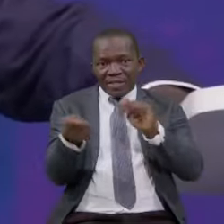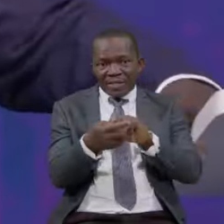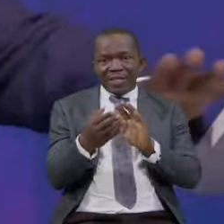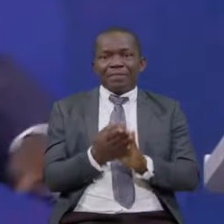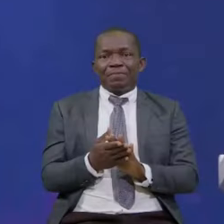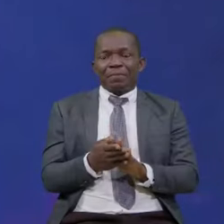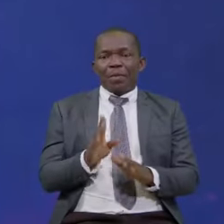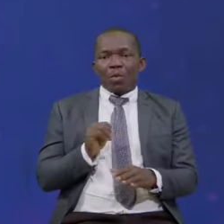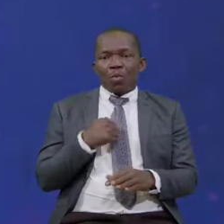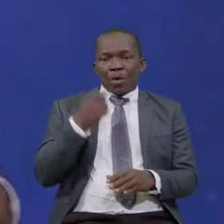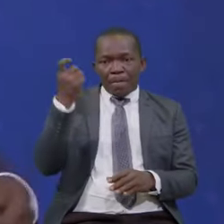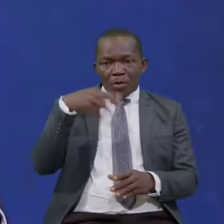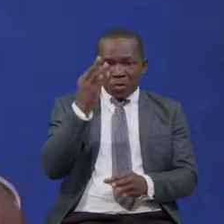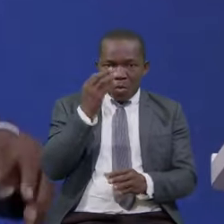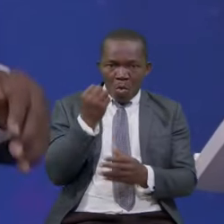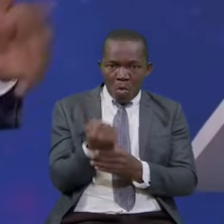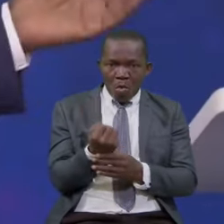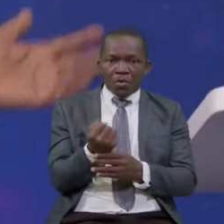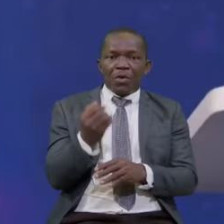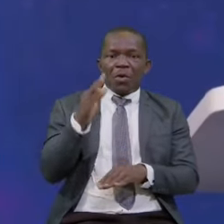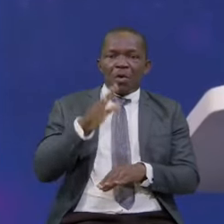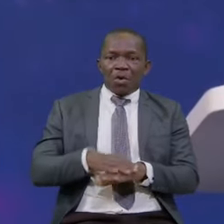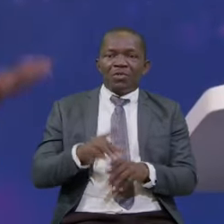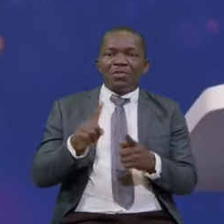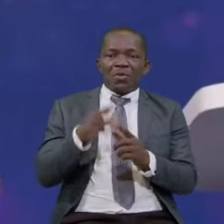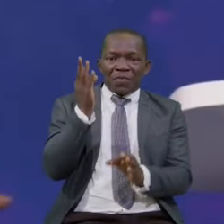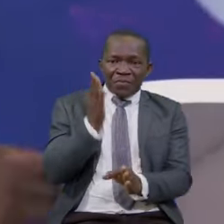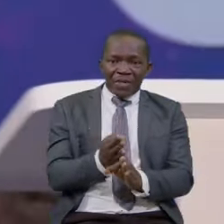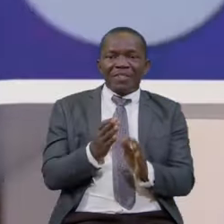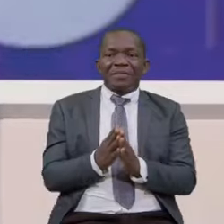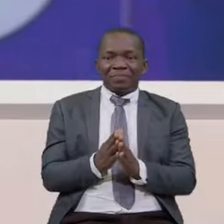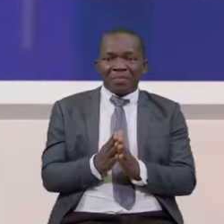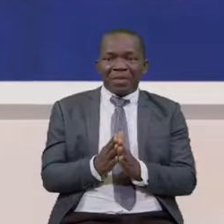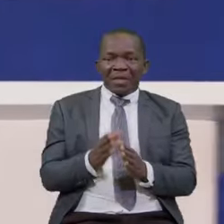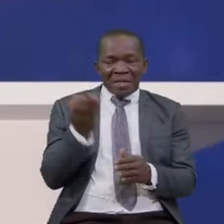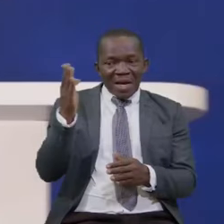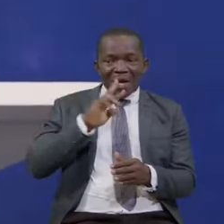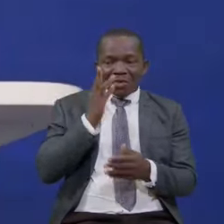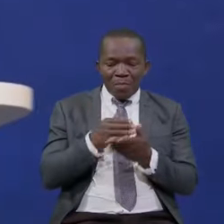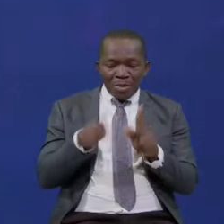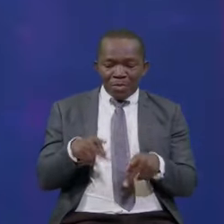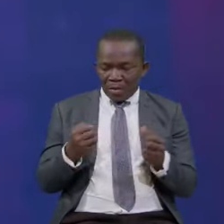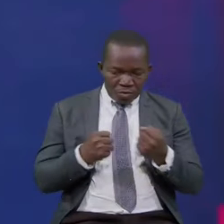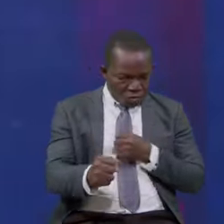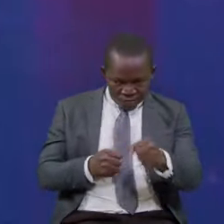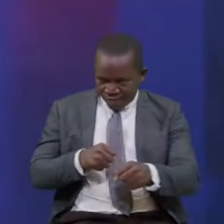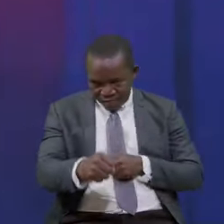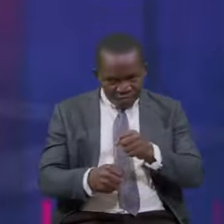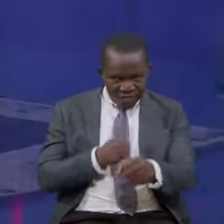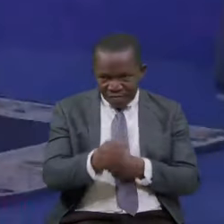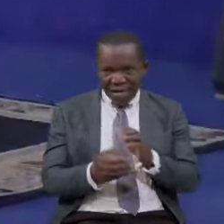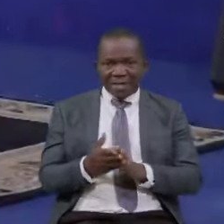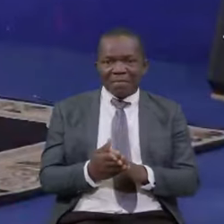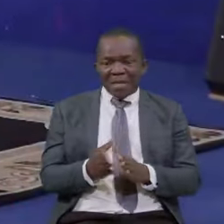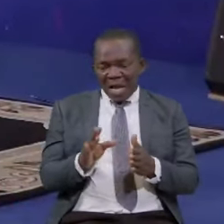viendra dans notre vie les gens qui veulent se bagarer ve faire ceci faire cela afin qu'il nous amène à abandonner la foi et nous allons